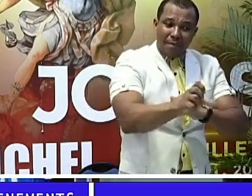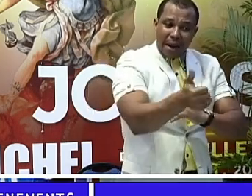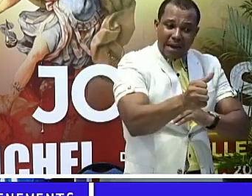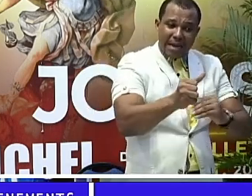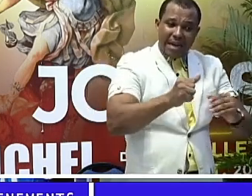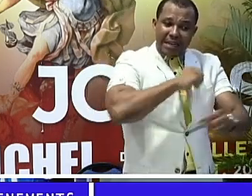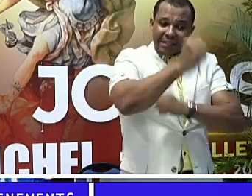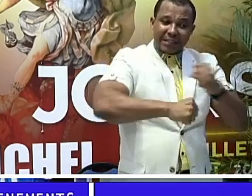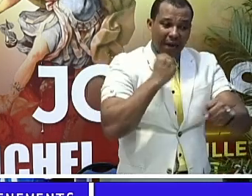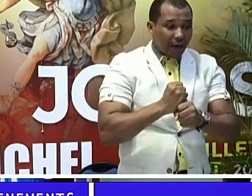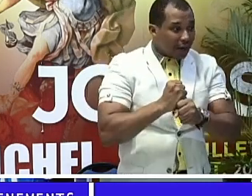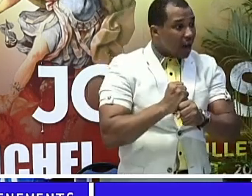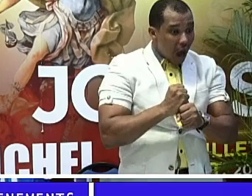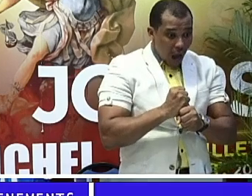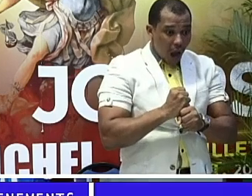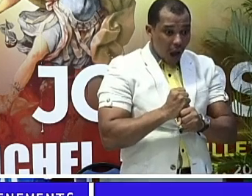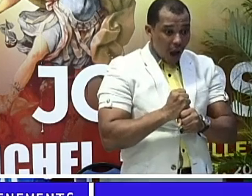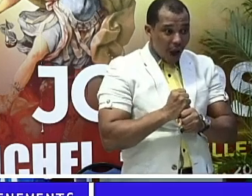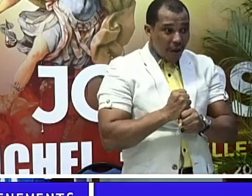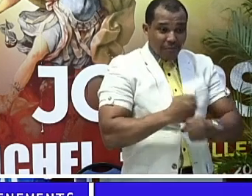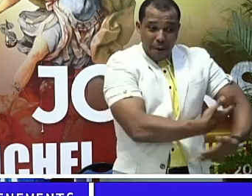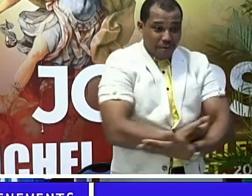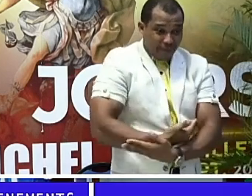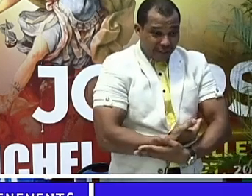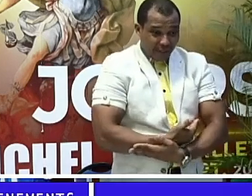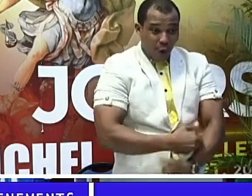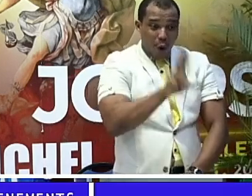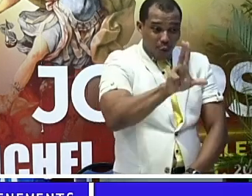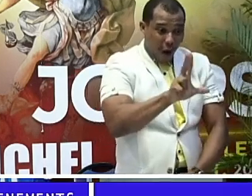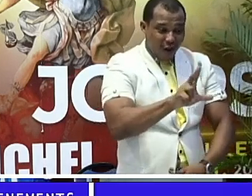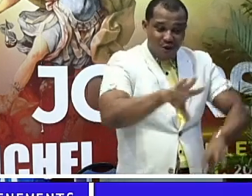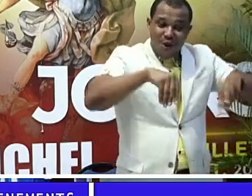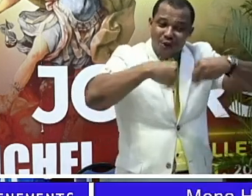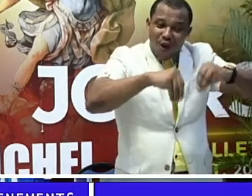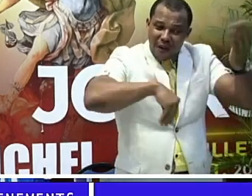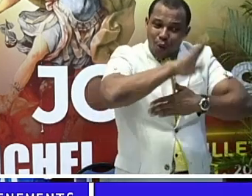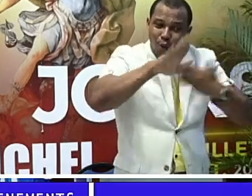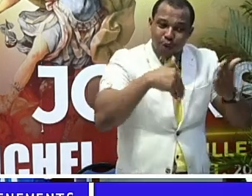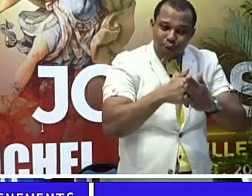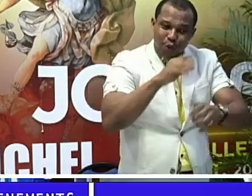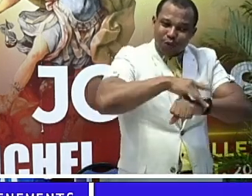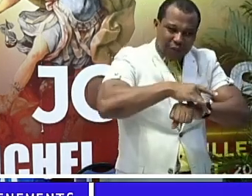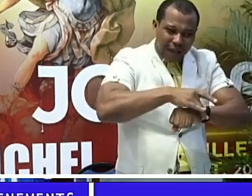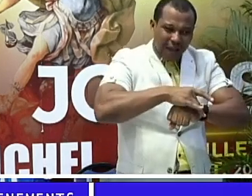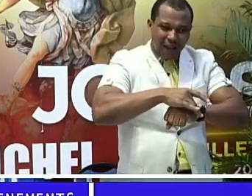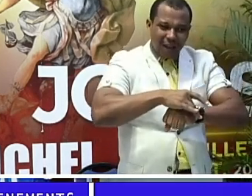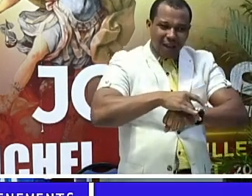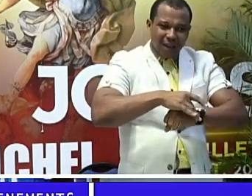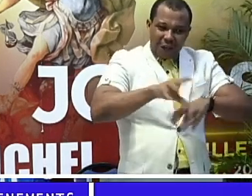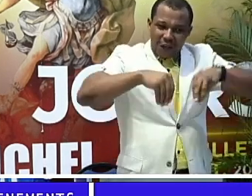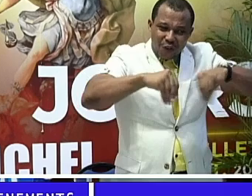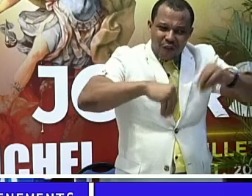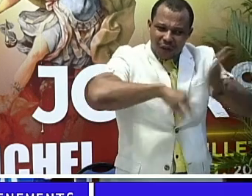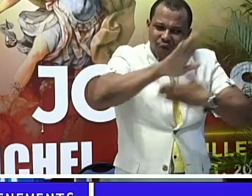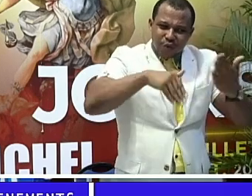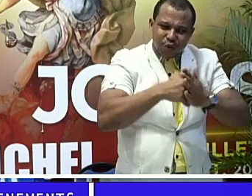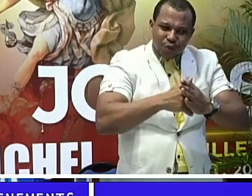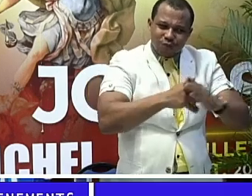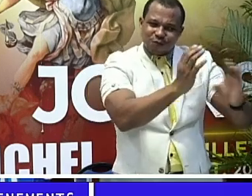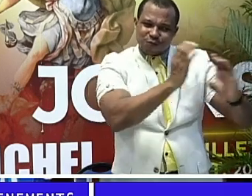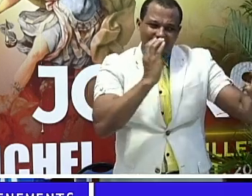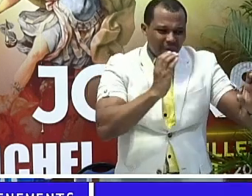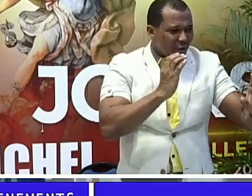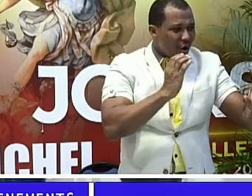vann tout terre yo, yo vann tout guildiv yo, yo vann tout moulin yo, et puis yé mandé, y a mandé dans la